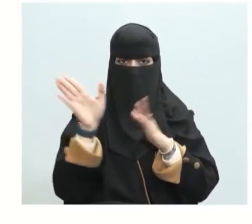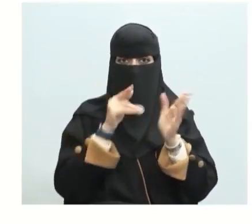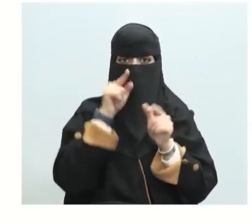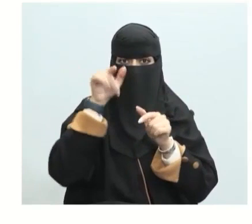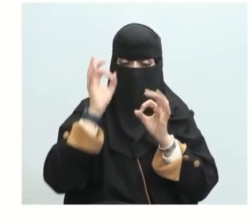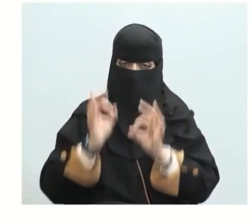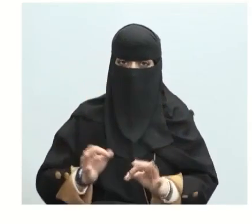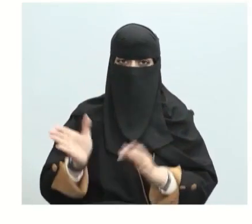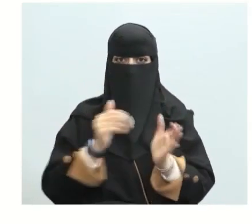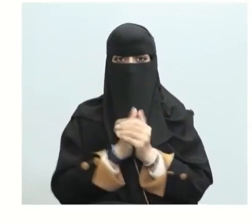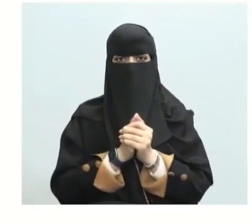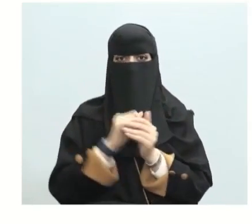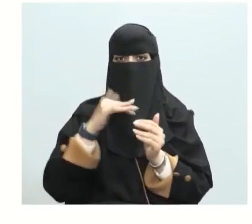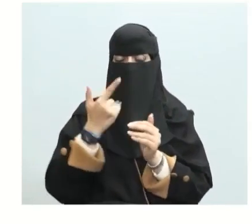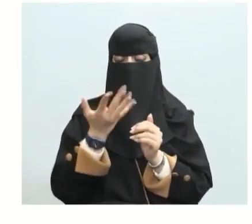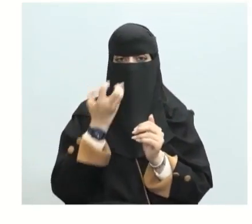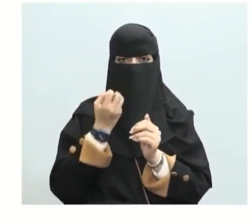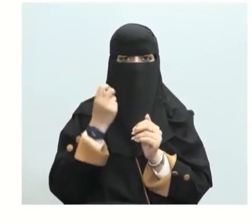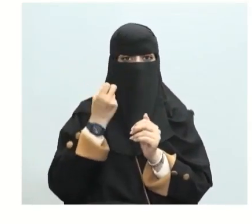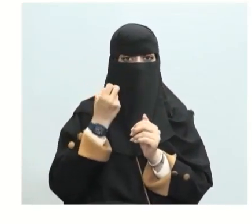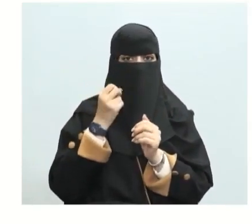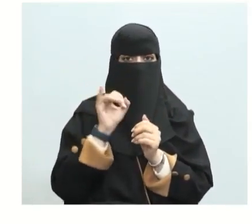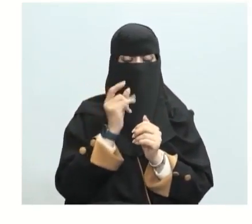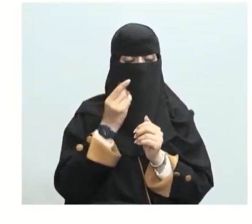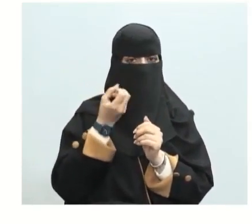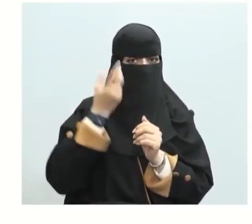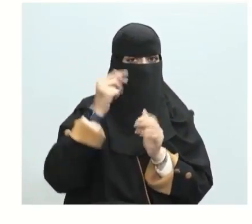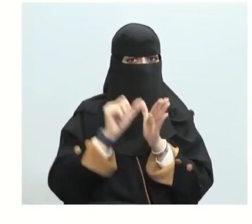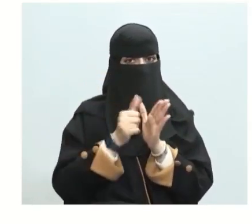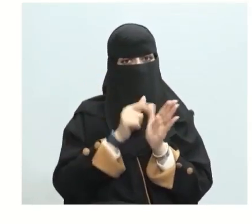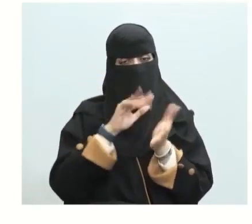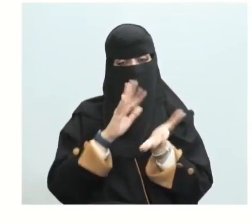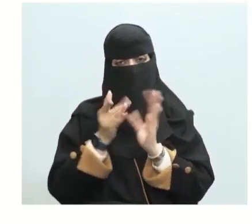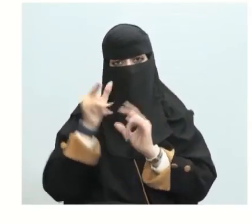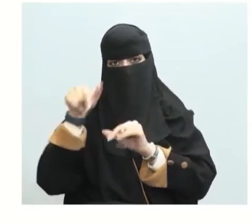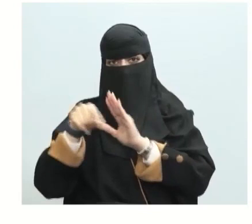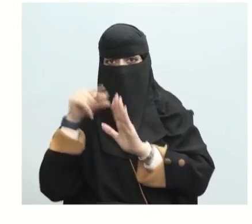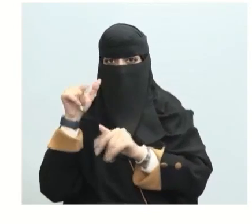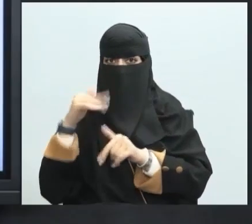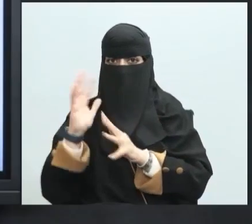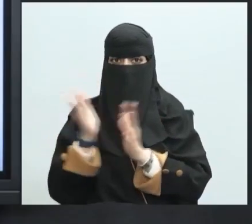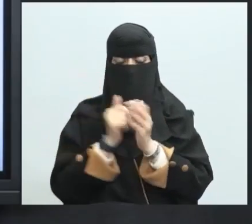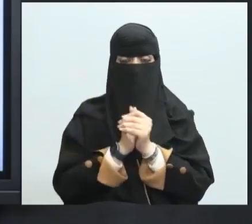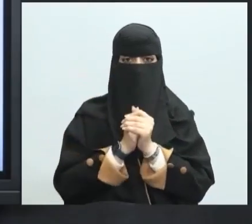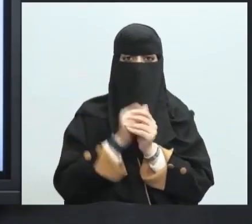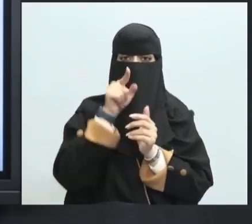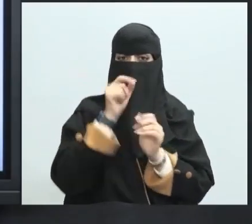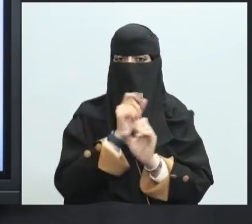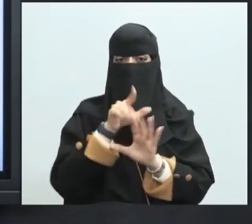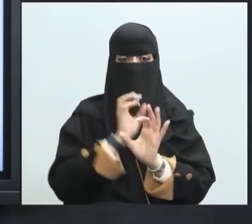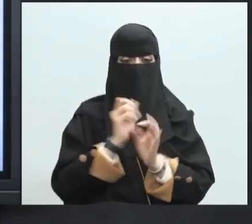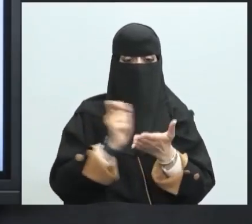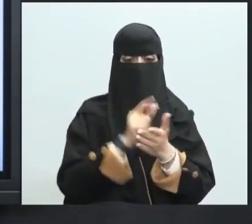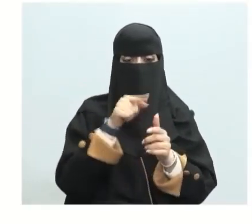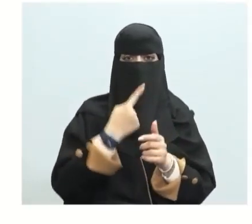يوجد فيه وما لديه من جديد او افكار جديده حول هذا الموضوع وهذا متروك لكم بامكانك ايضا